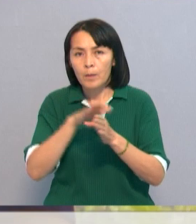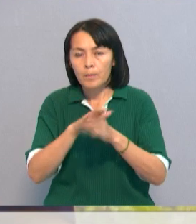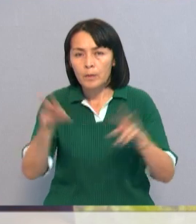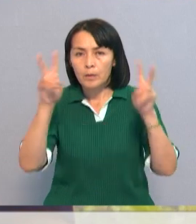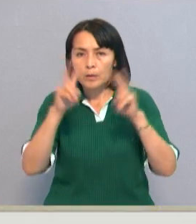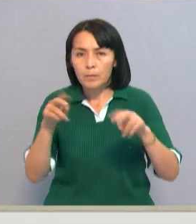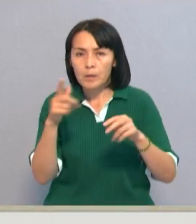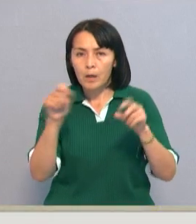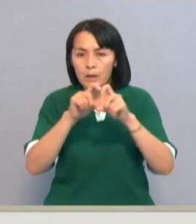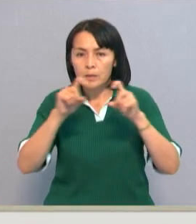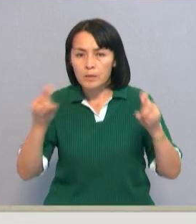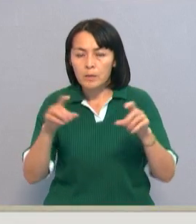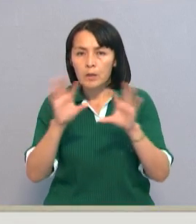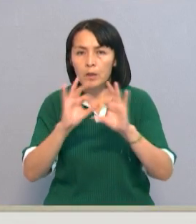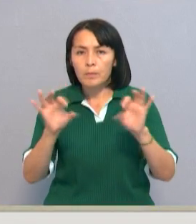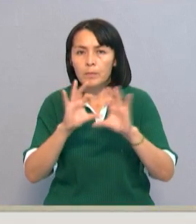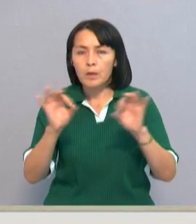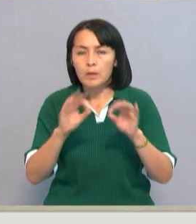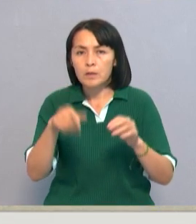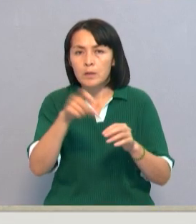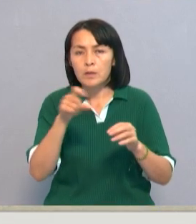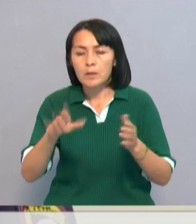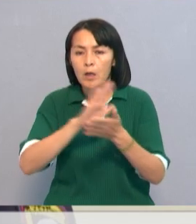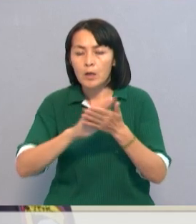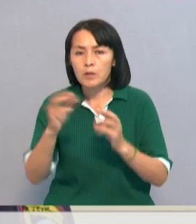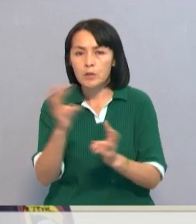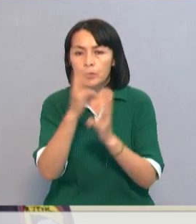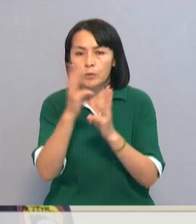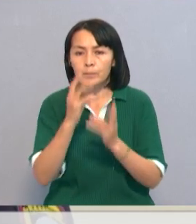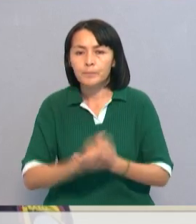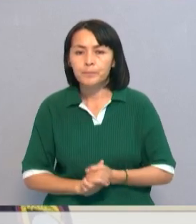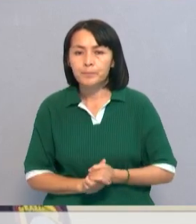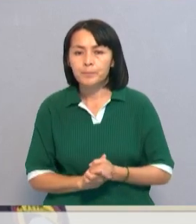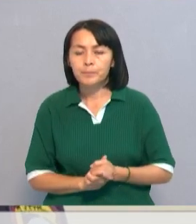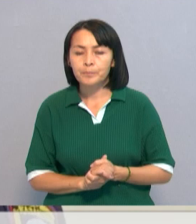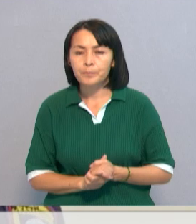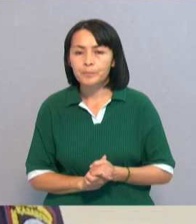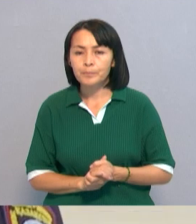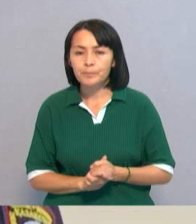проверку газопроводов, проведут информационную работу для жителей и очистку труб.